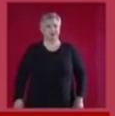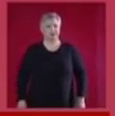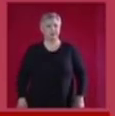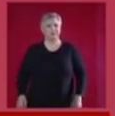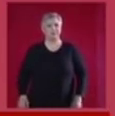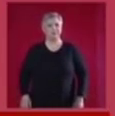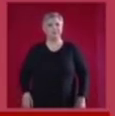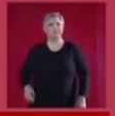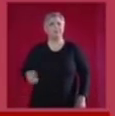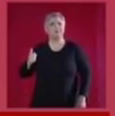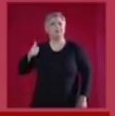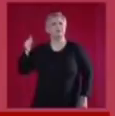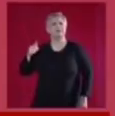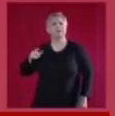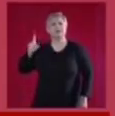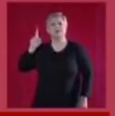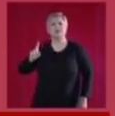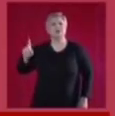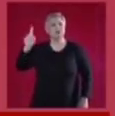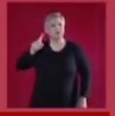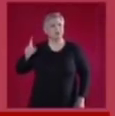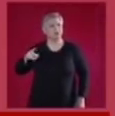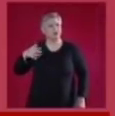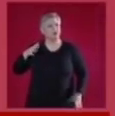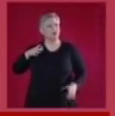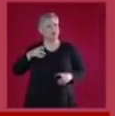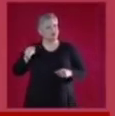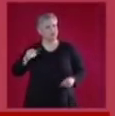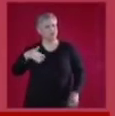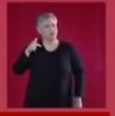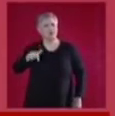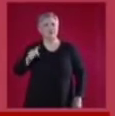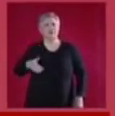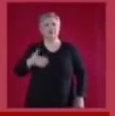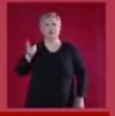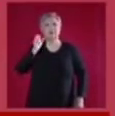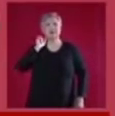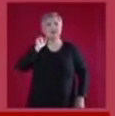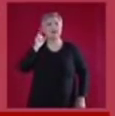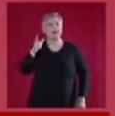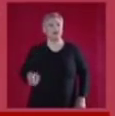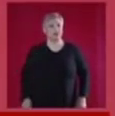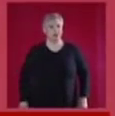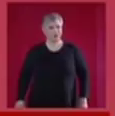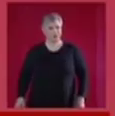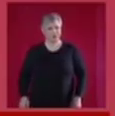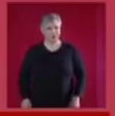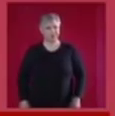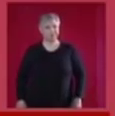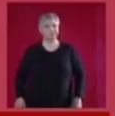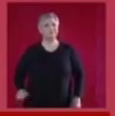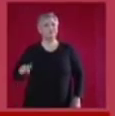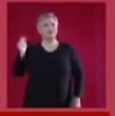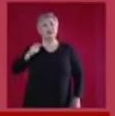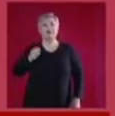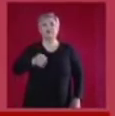στην κύπρο εκεί μίλησε σε μία εκδήλωση και του ξέφυγε ότι